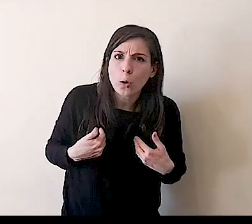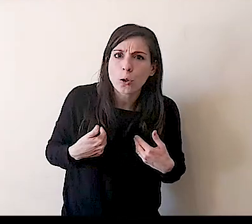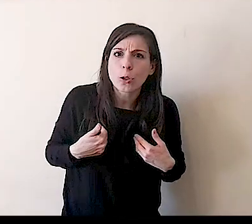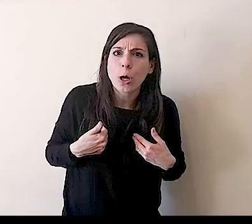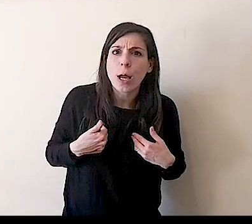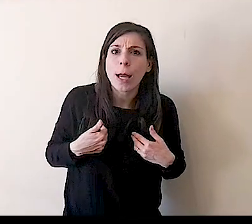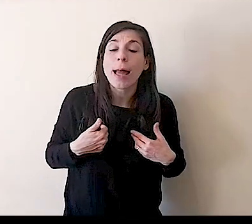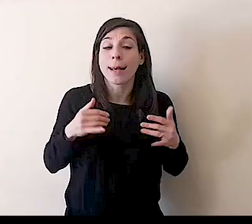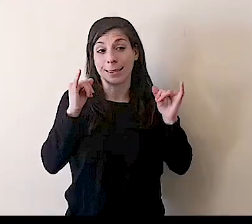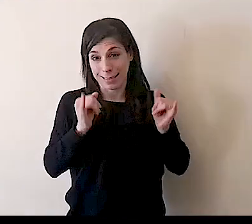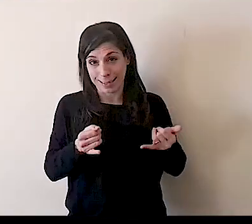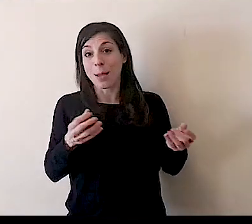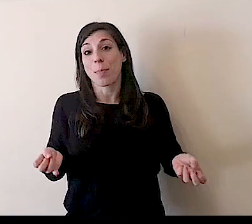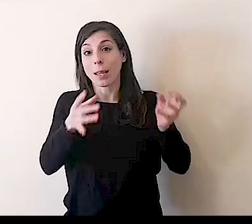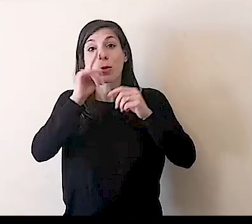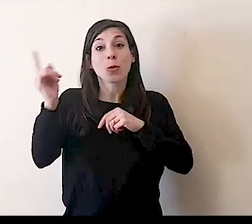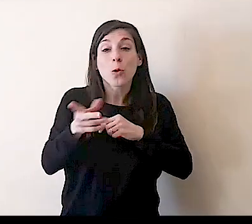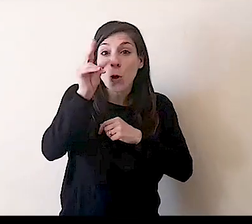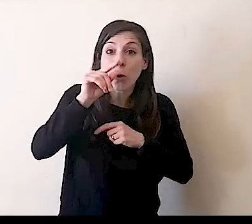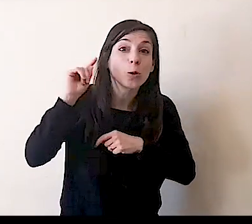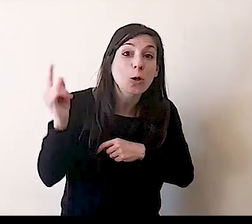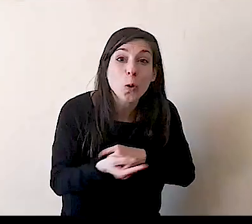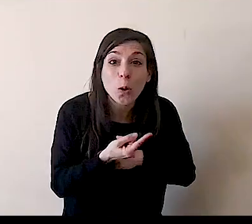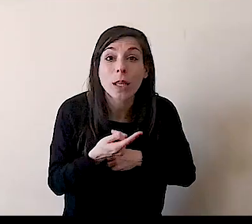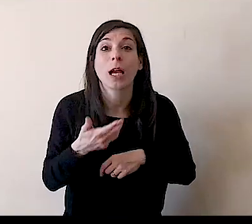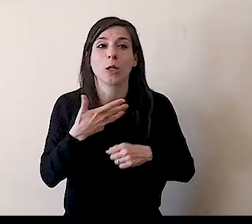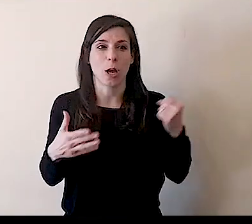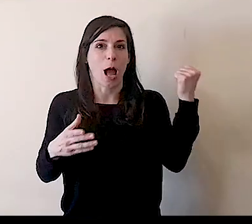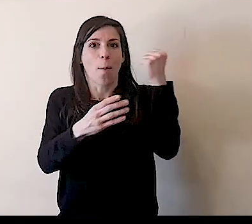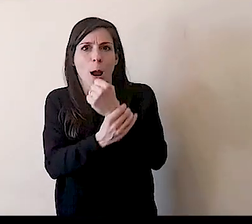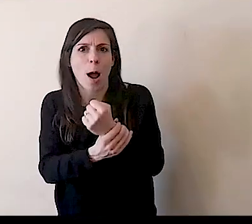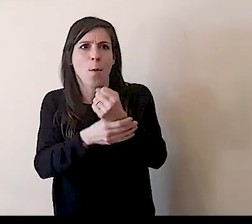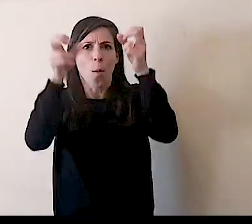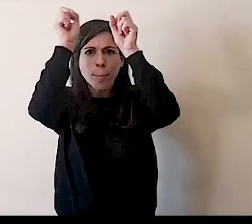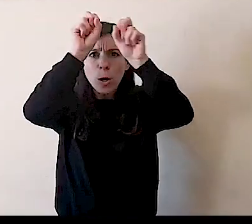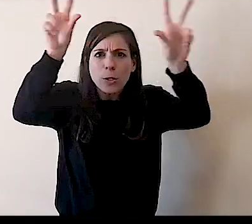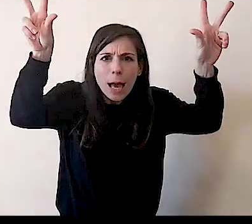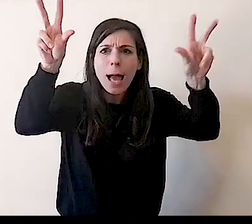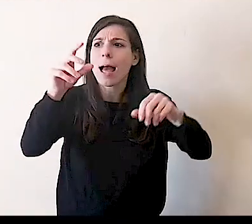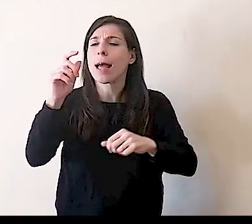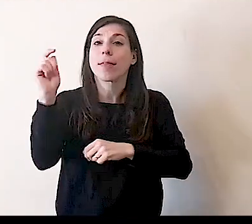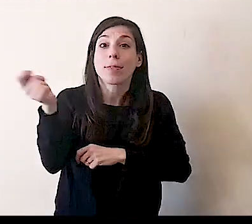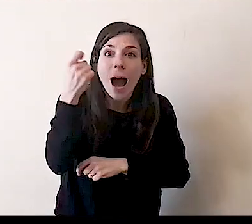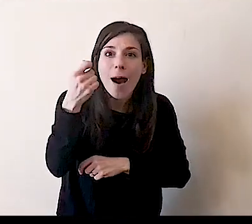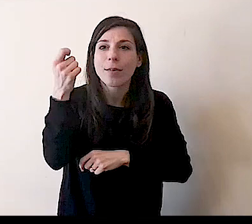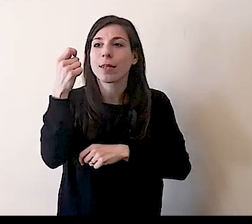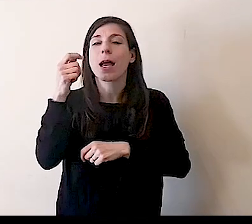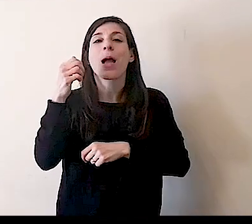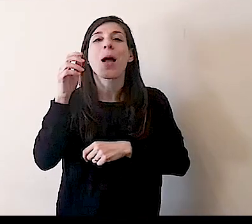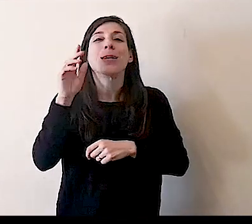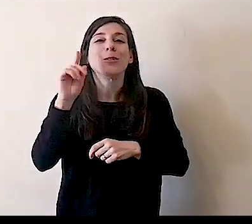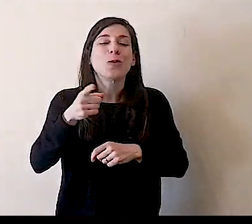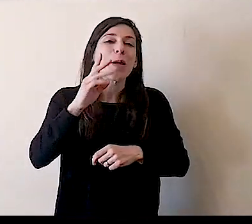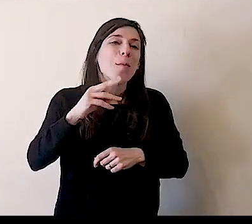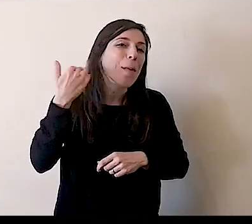paradiso tutti conoscono tutti e c'era abramo c'era musei c'era davide c'era giovanni paolo ii ma che